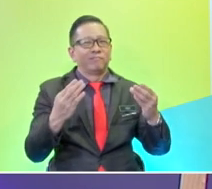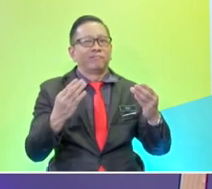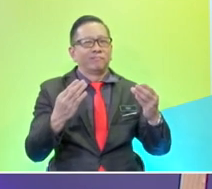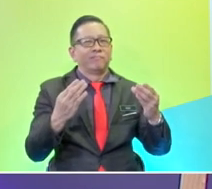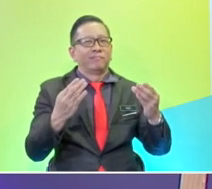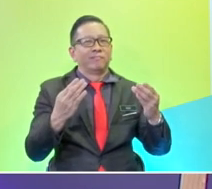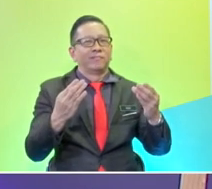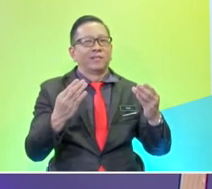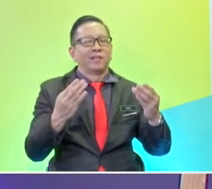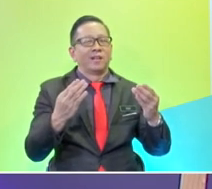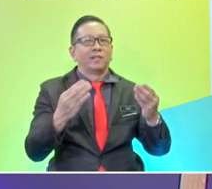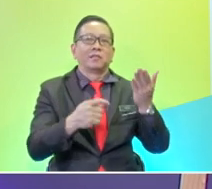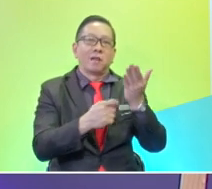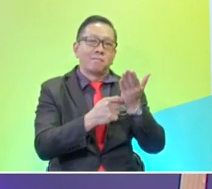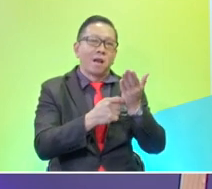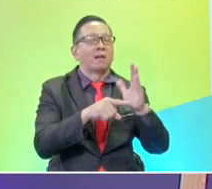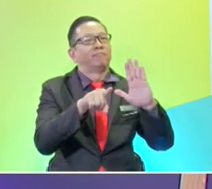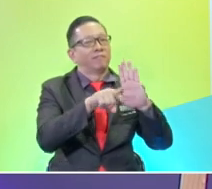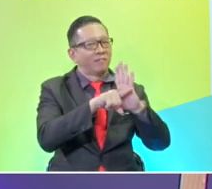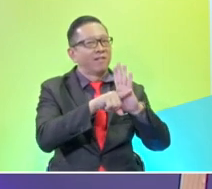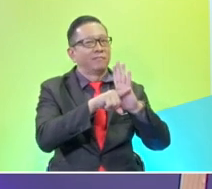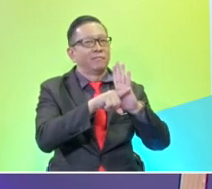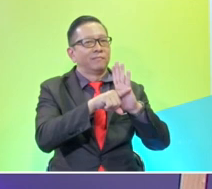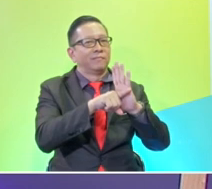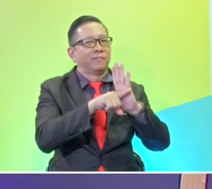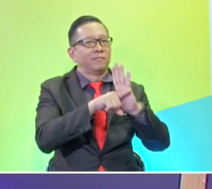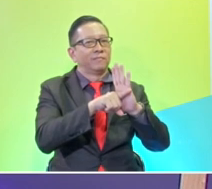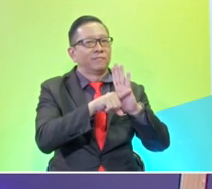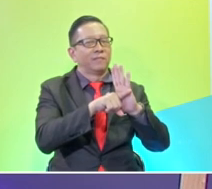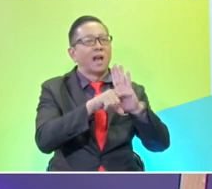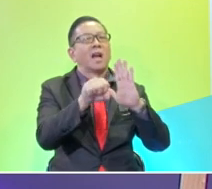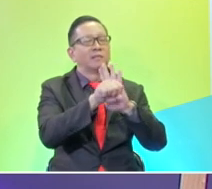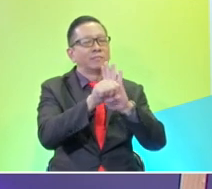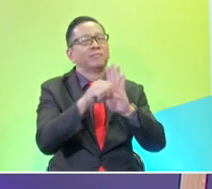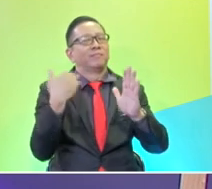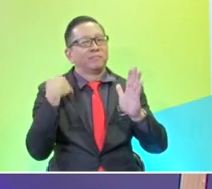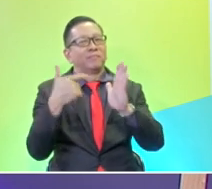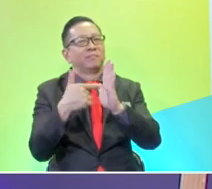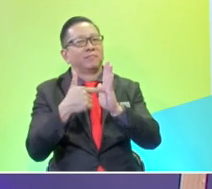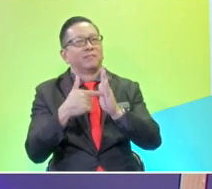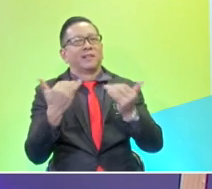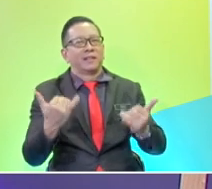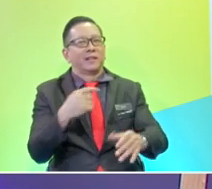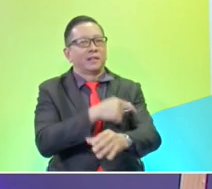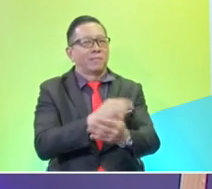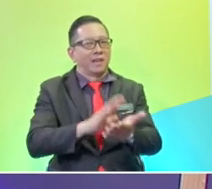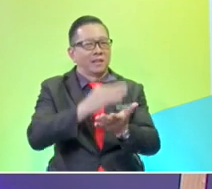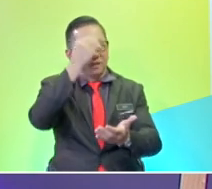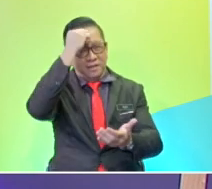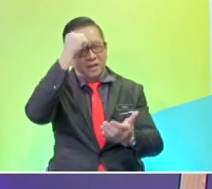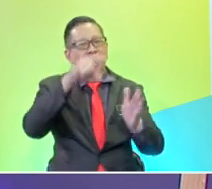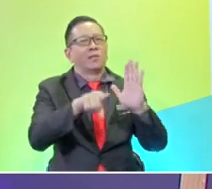soalnya kita ndak tambah kita ataupun kita tolak dan hari ini kita baca simbol tolak jadi